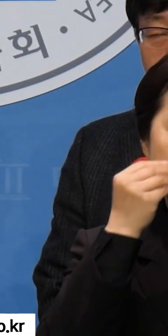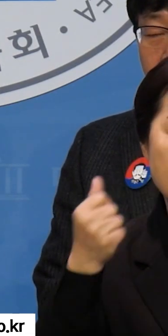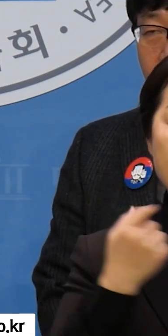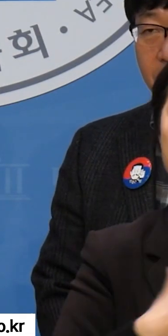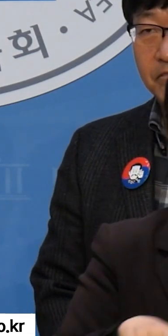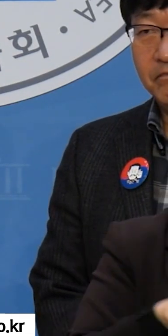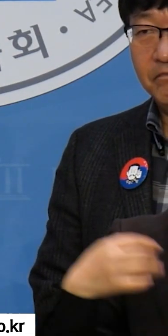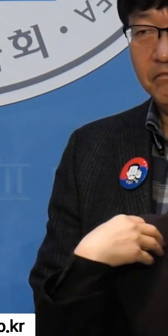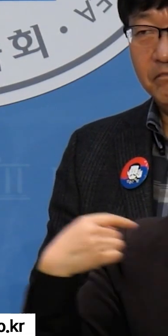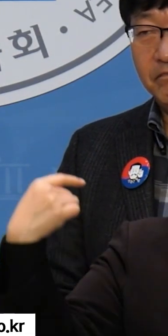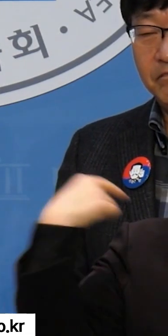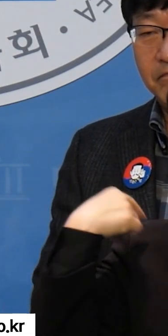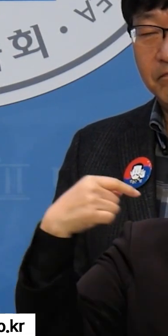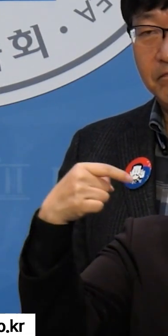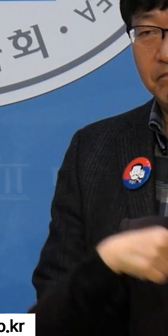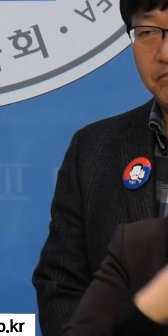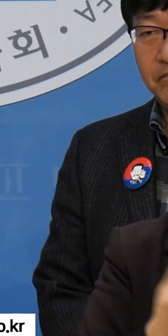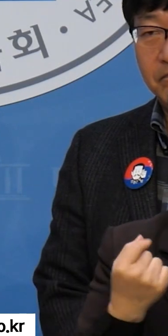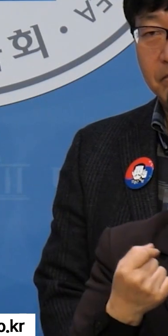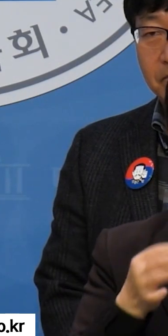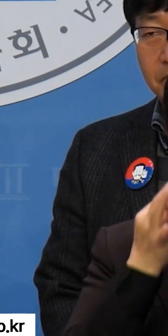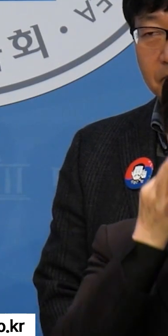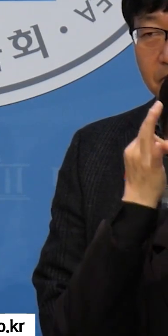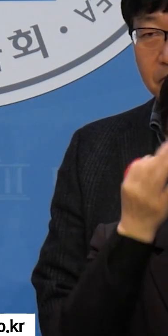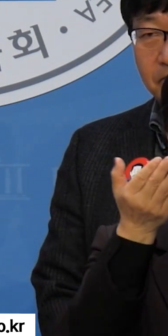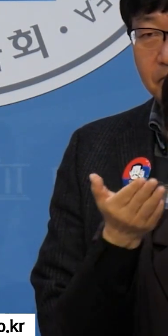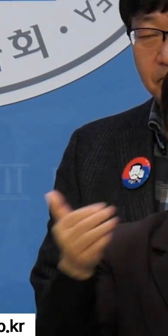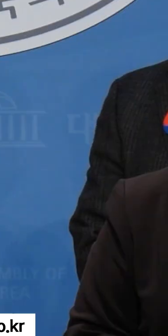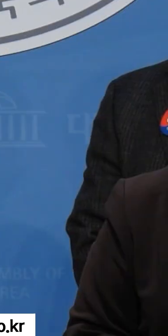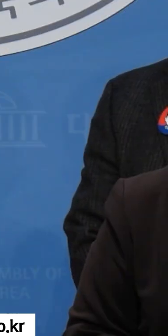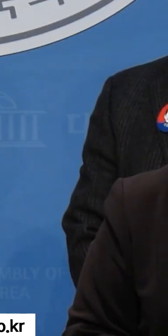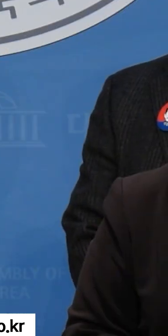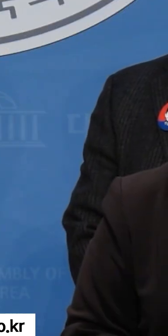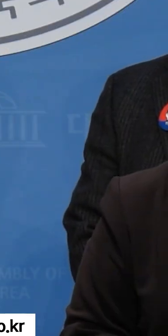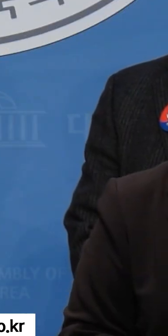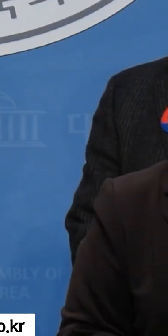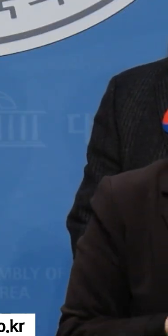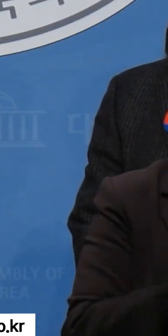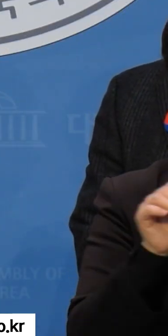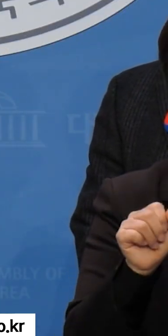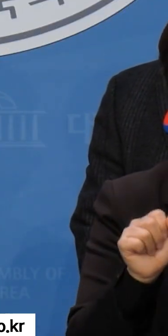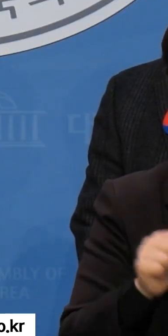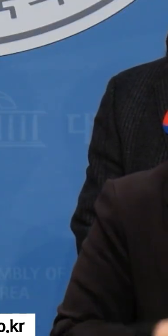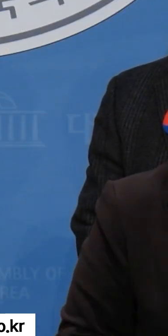맡은바 소임이라고 생각합니다. 열심히 최선을 다하겠습니다. 감사합니다. 네,